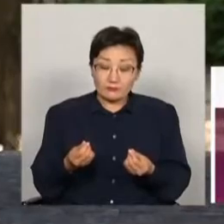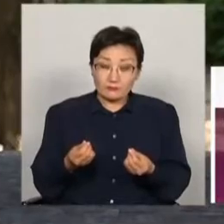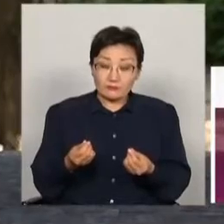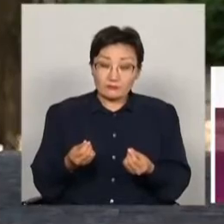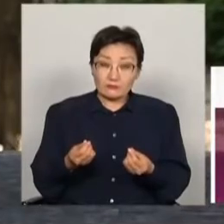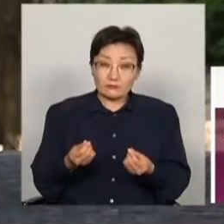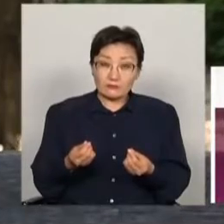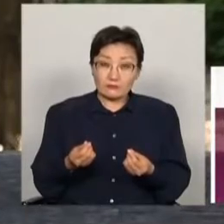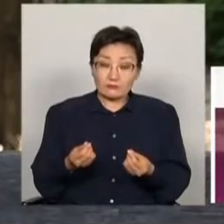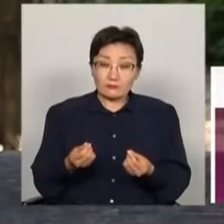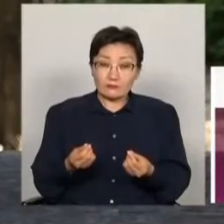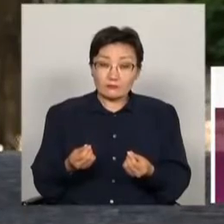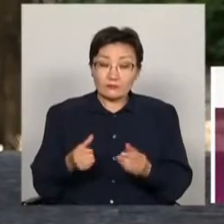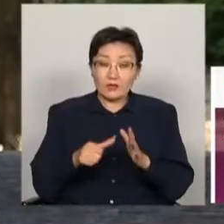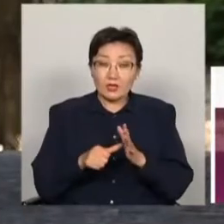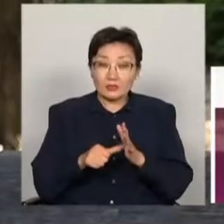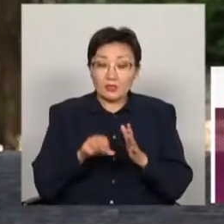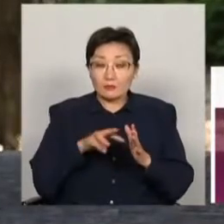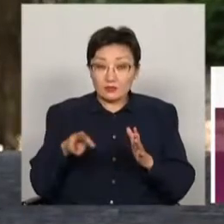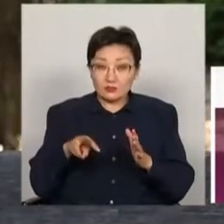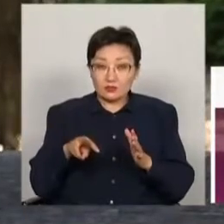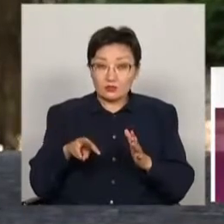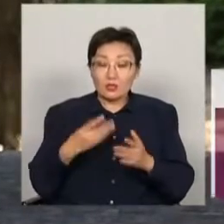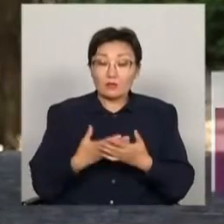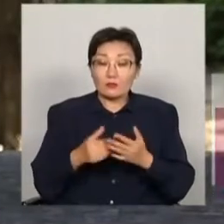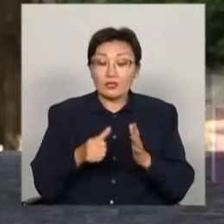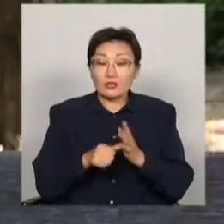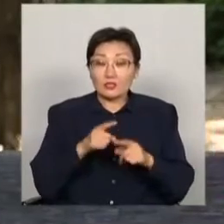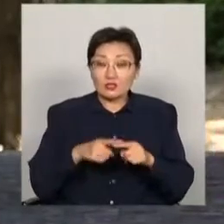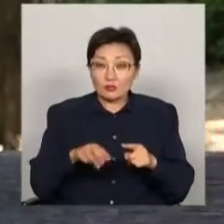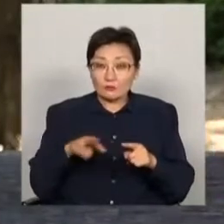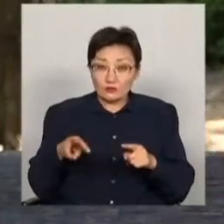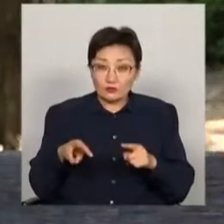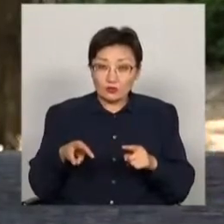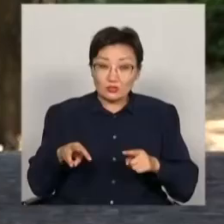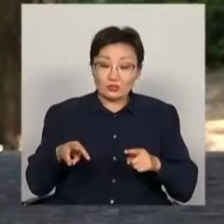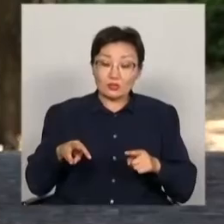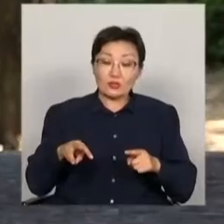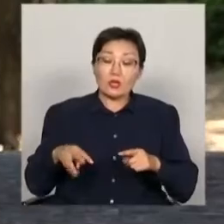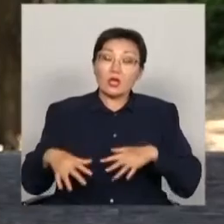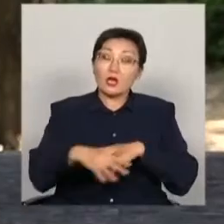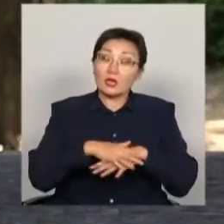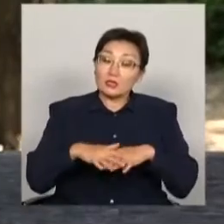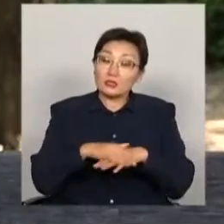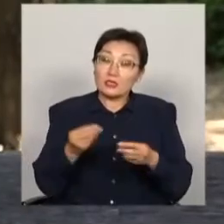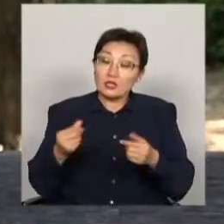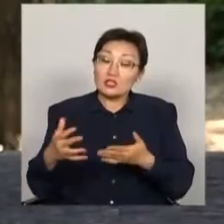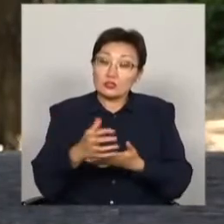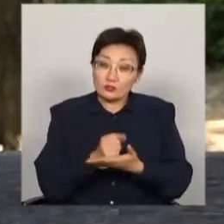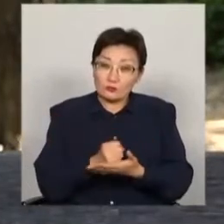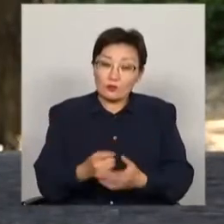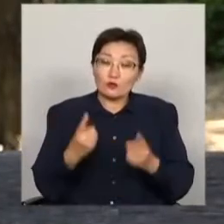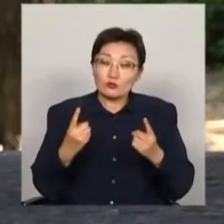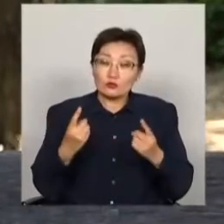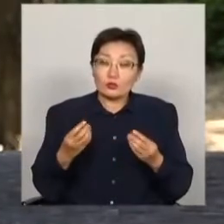Аллаға шүкір деп айтайын, соның 6 миллионы, шамамен 6,5 миллионға жетті, халықтан жиналды. Үлкен, өте үлкен